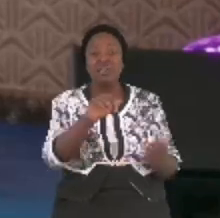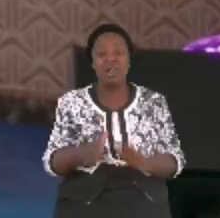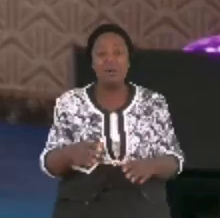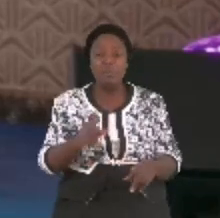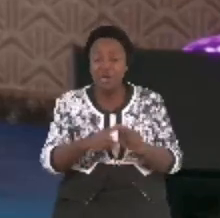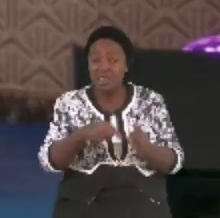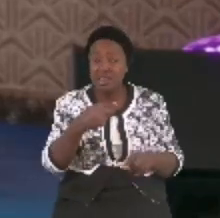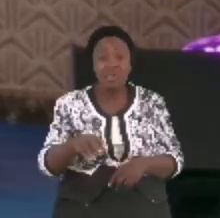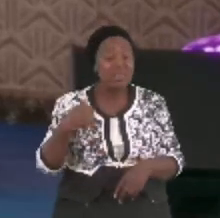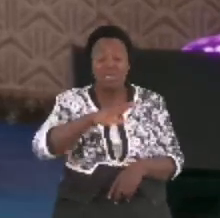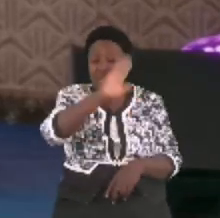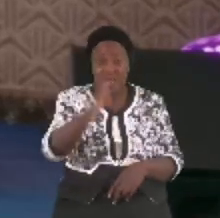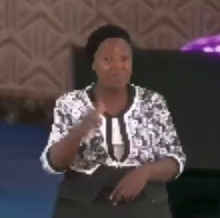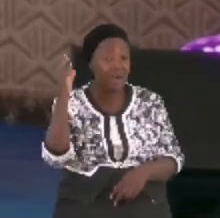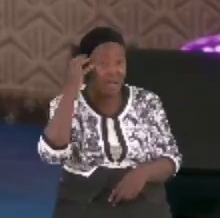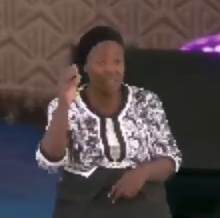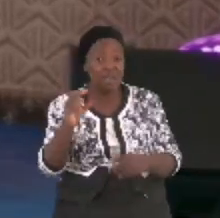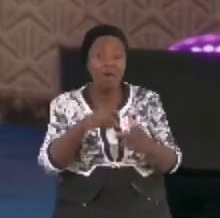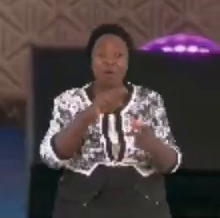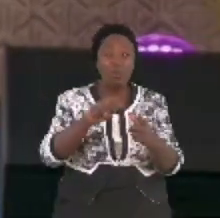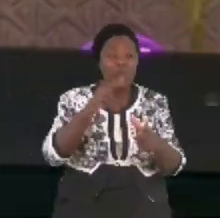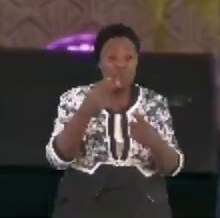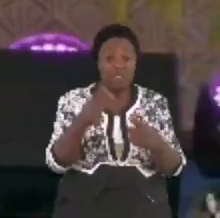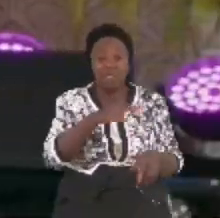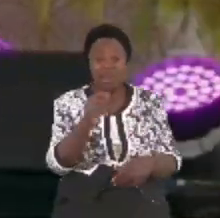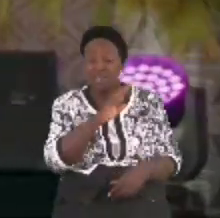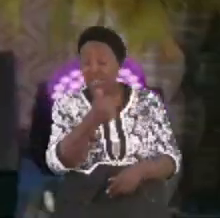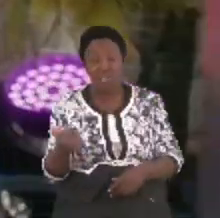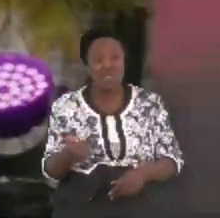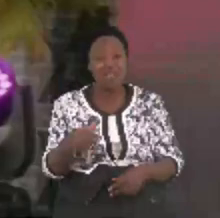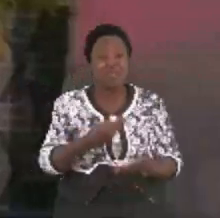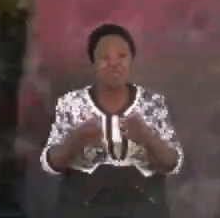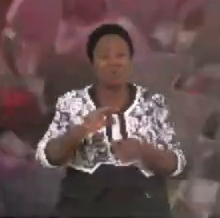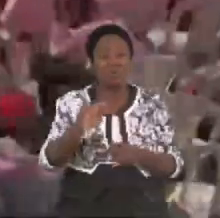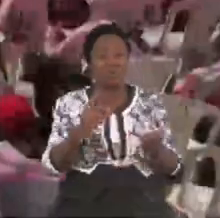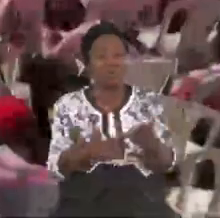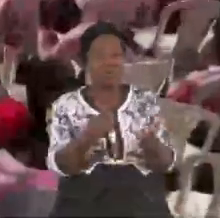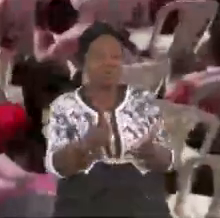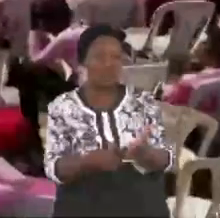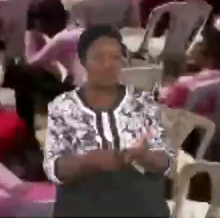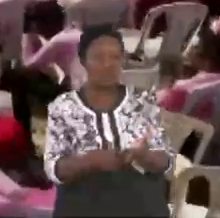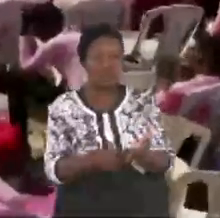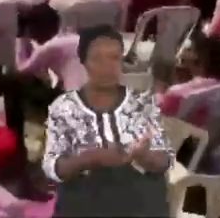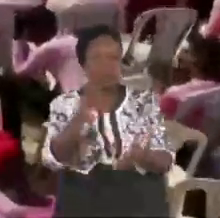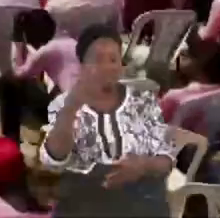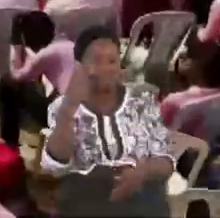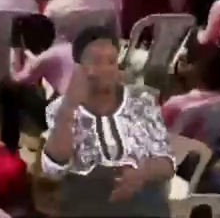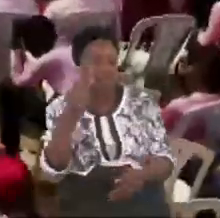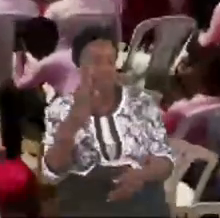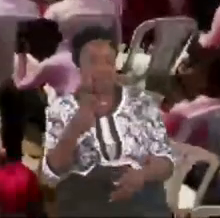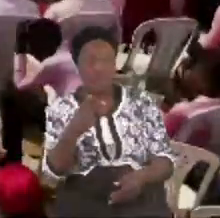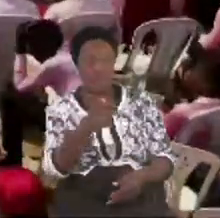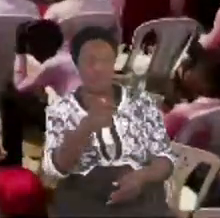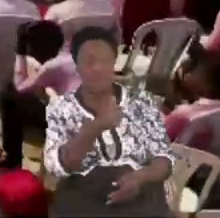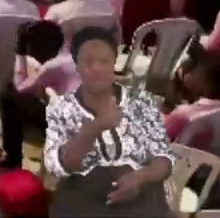entendu dire qu'il y a un Saint-Esprit. Parfois, vous voyez un